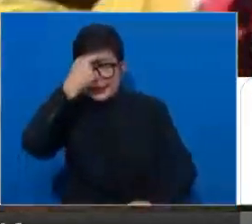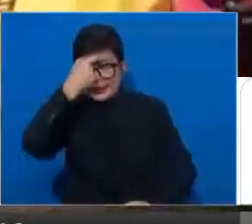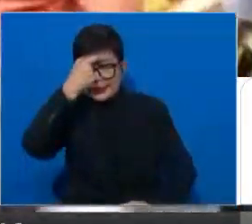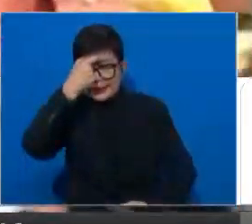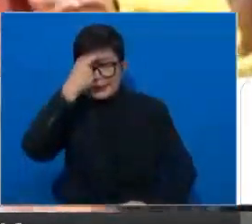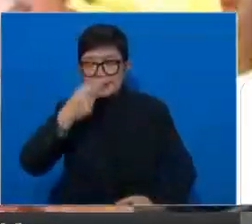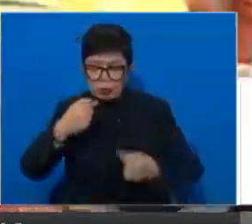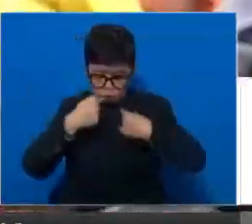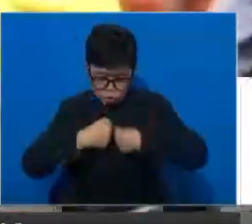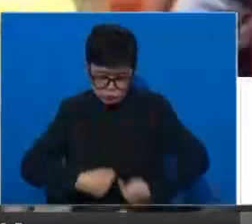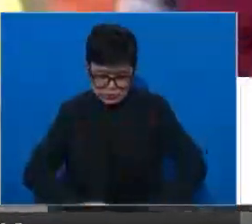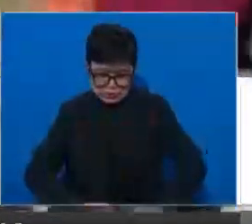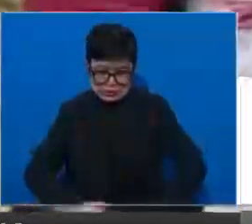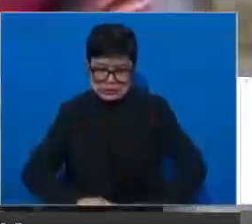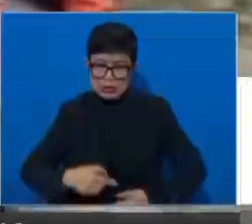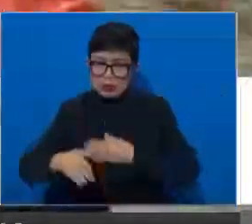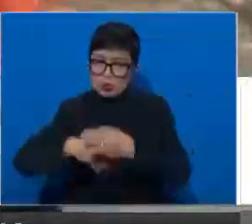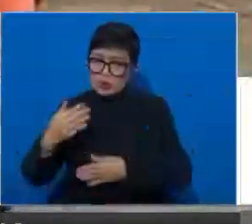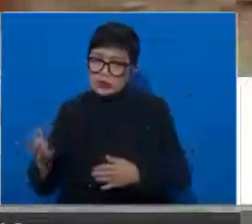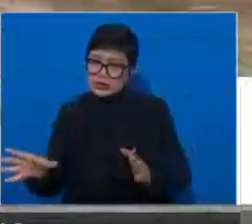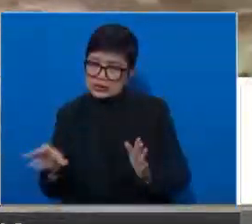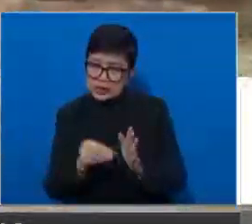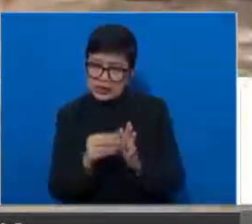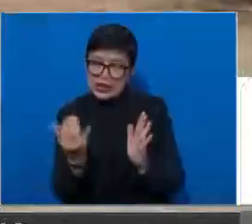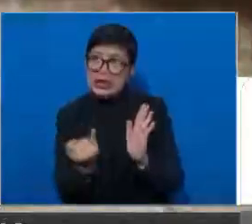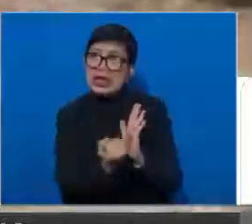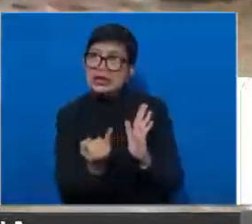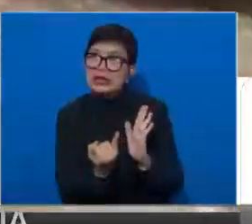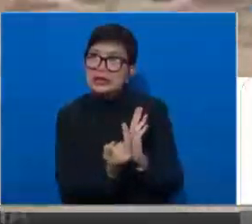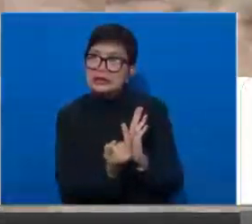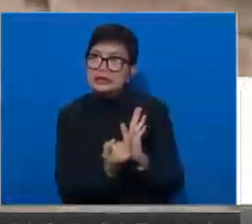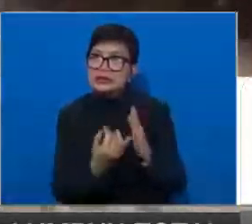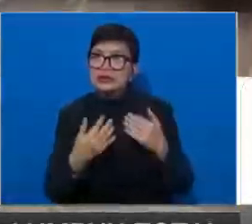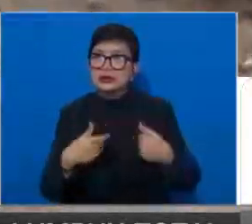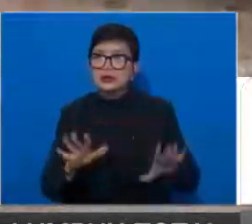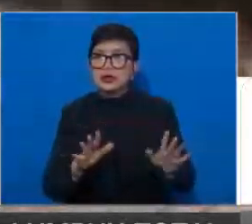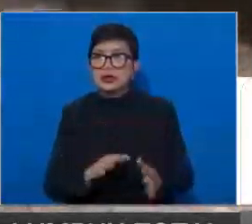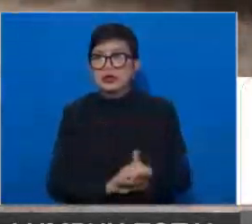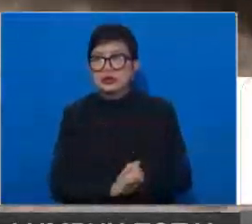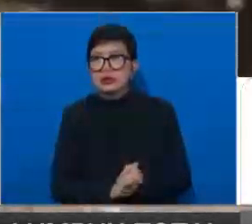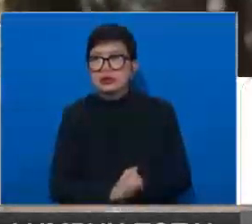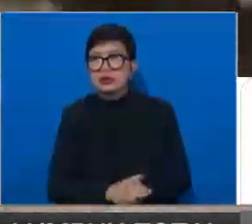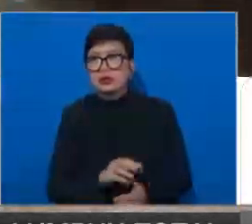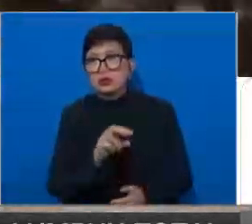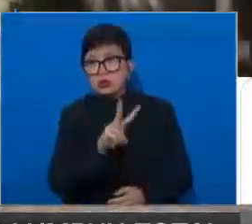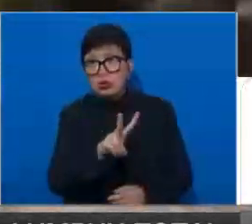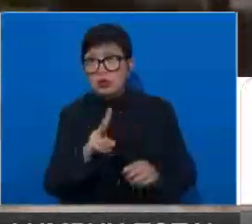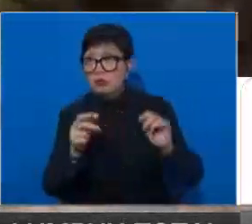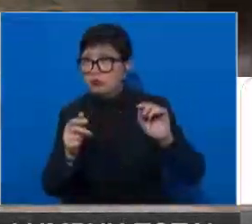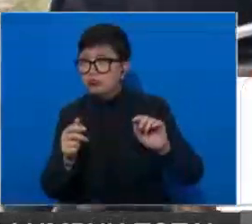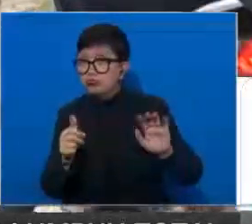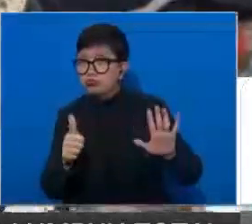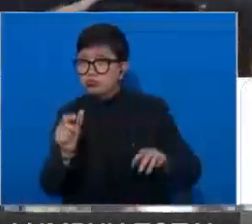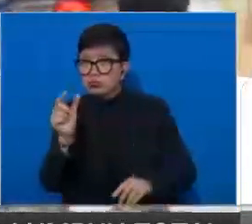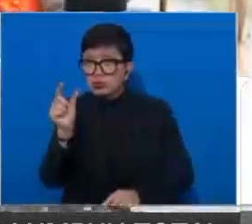identifikasi. Data korban jiwa sementara ini 26 meninggal dunia, 22 telah ditemukan, dan 4 lainnya masih dalam